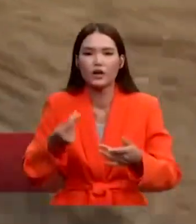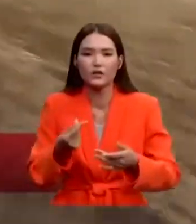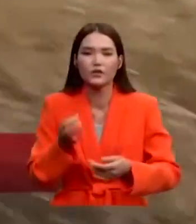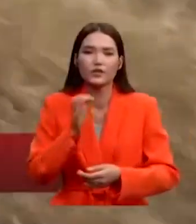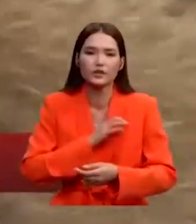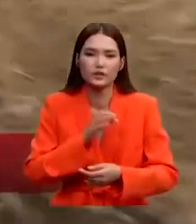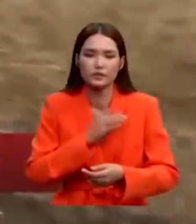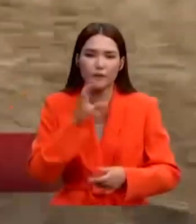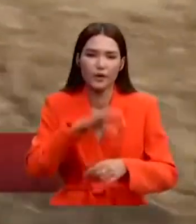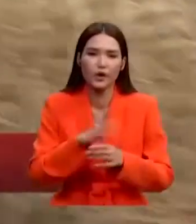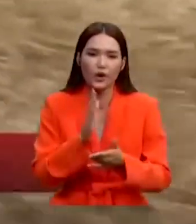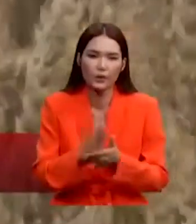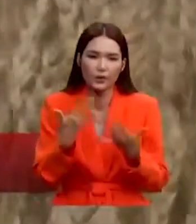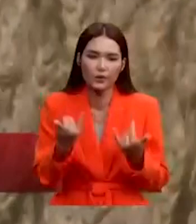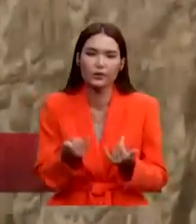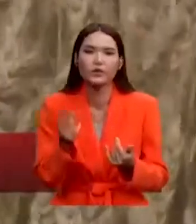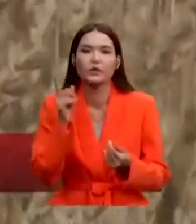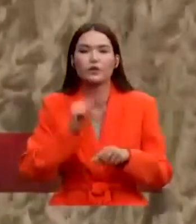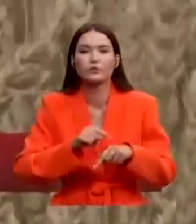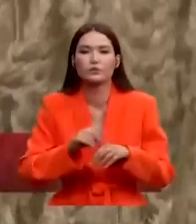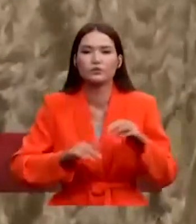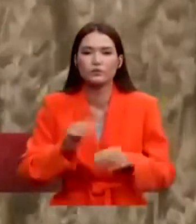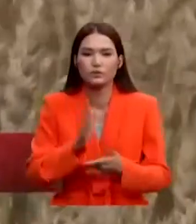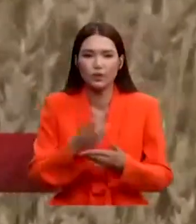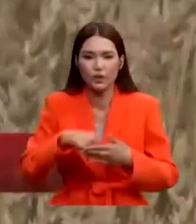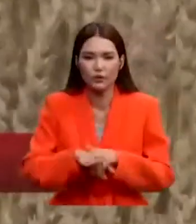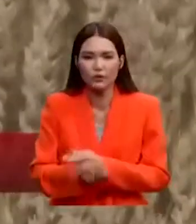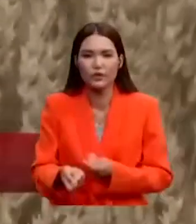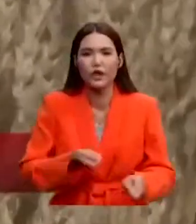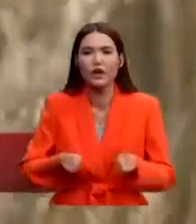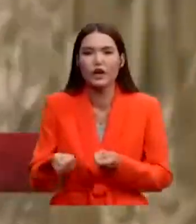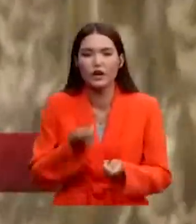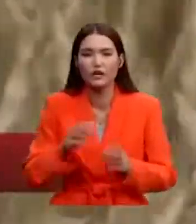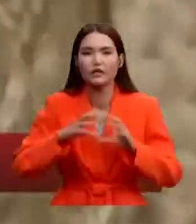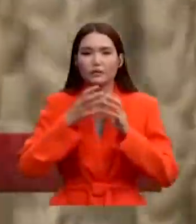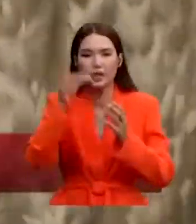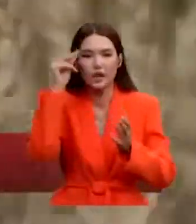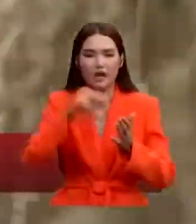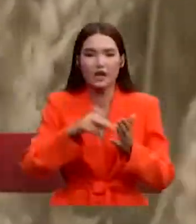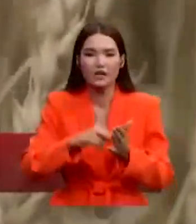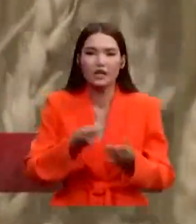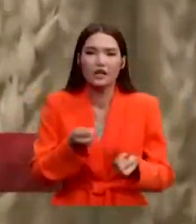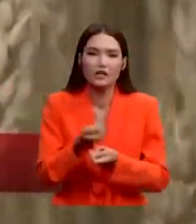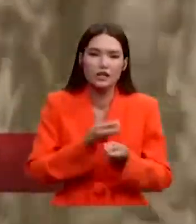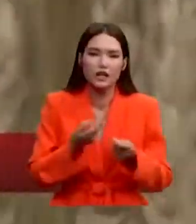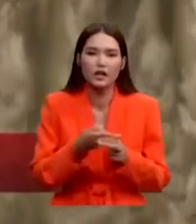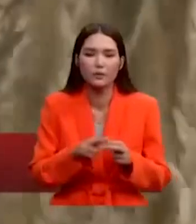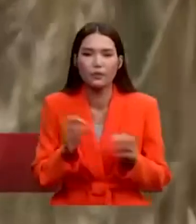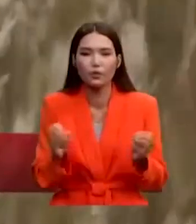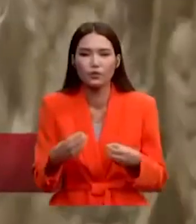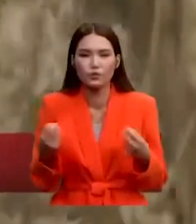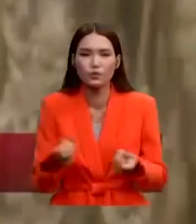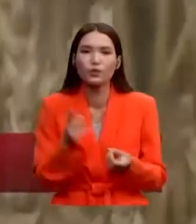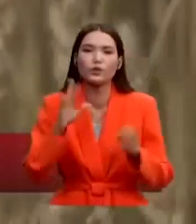финансово-инвестиционные факторы, но и геополитика. Внутренний рынок Казахстана отражает мировые цены на зерно, поэтому гораздо существеннее,